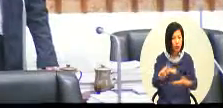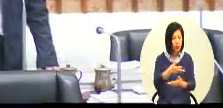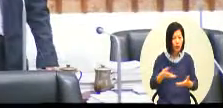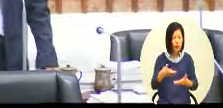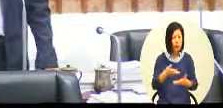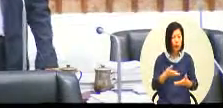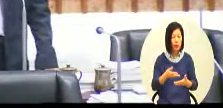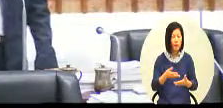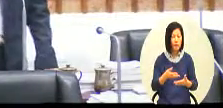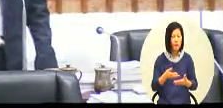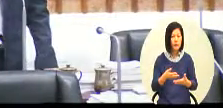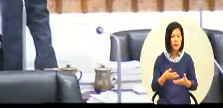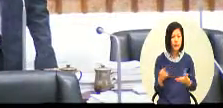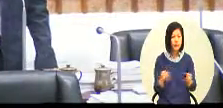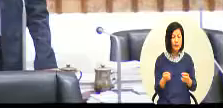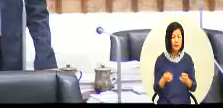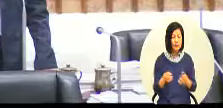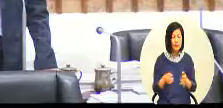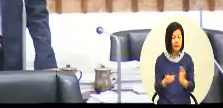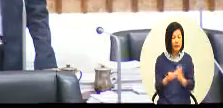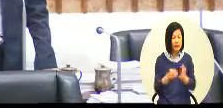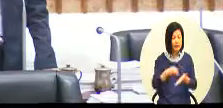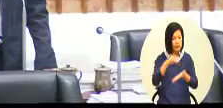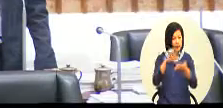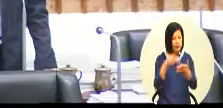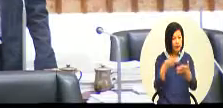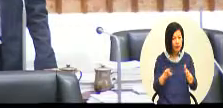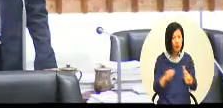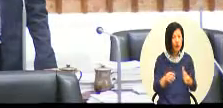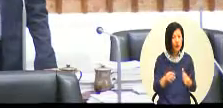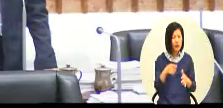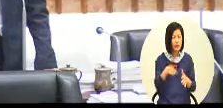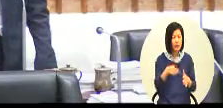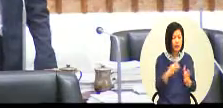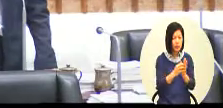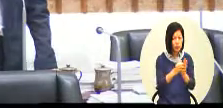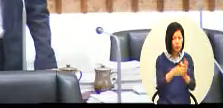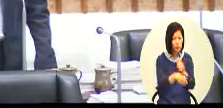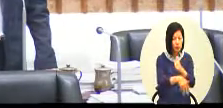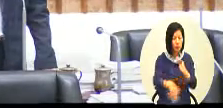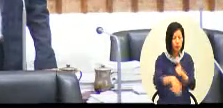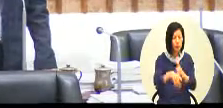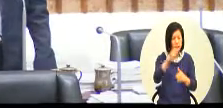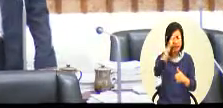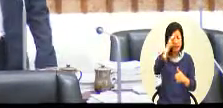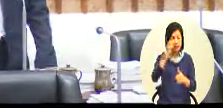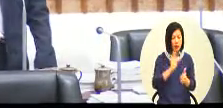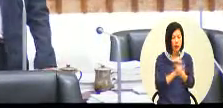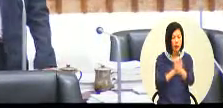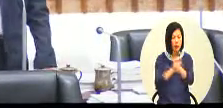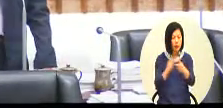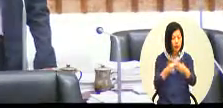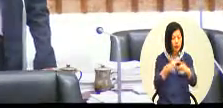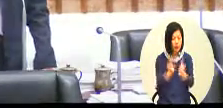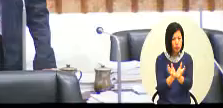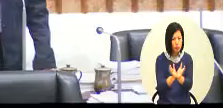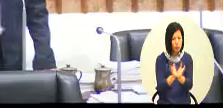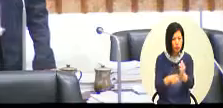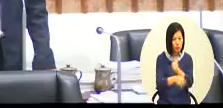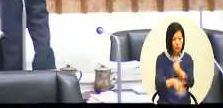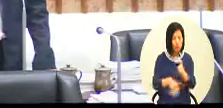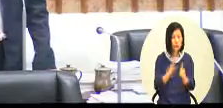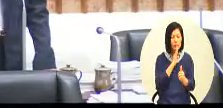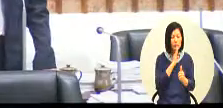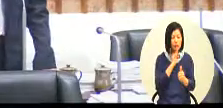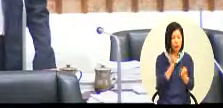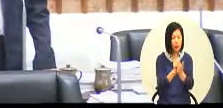然这个刚刚所提出来这几个局我们也希望你们都是这个推动小组的成员，对于这个二